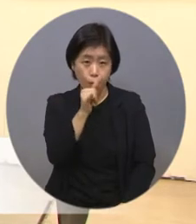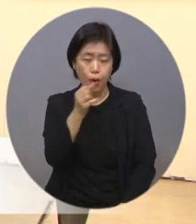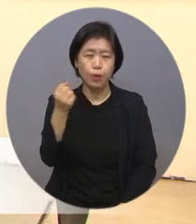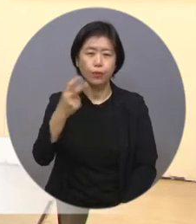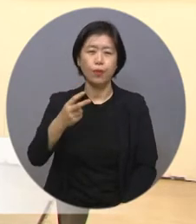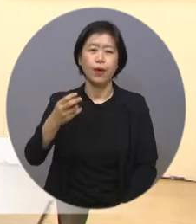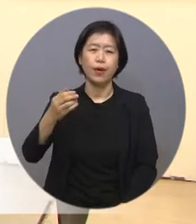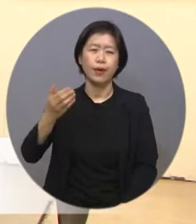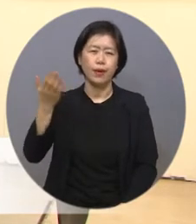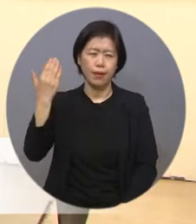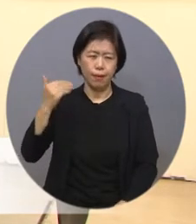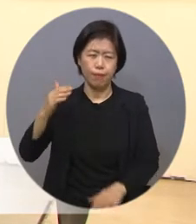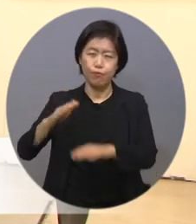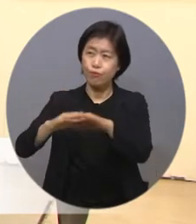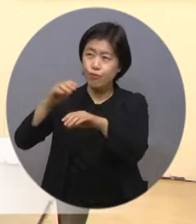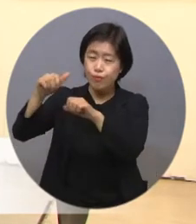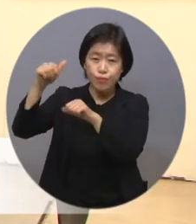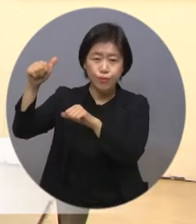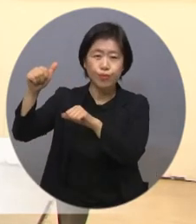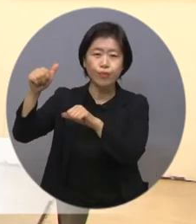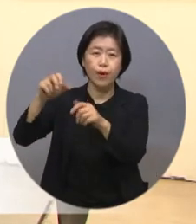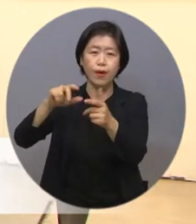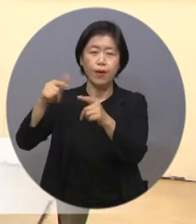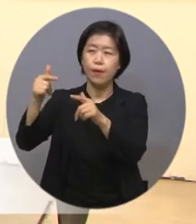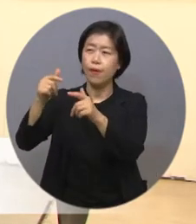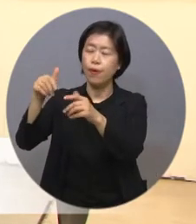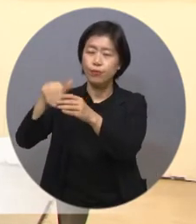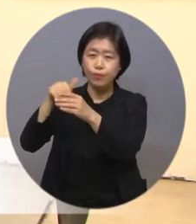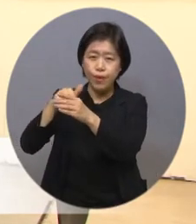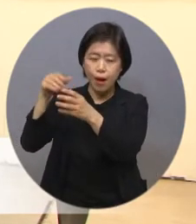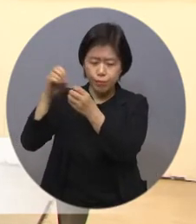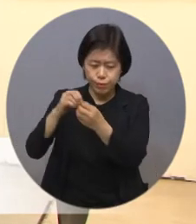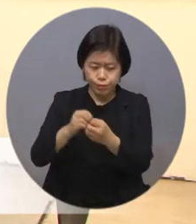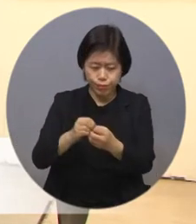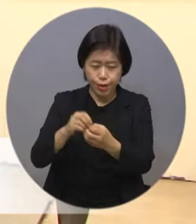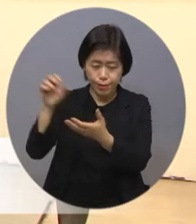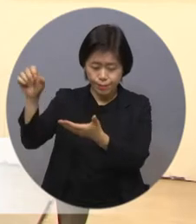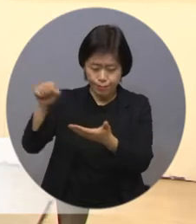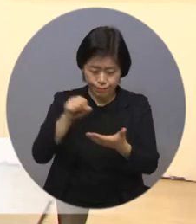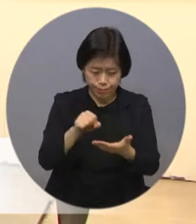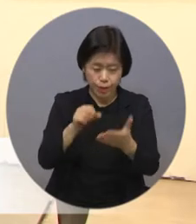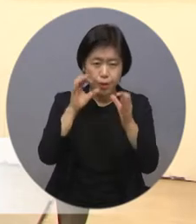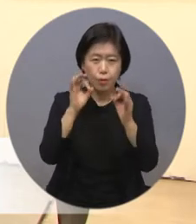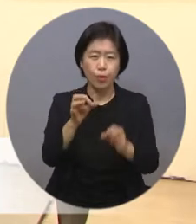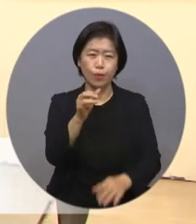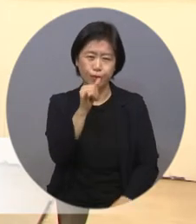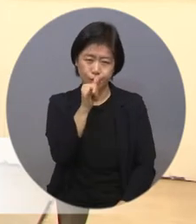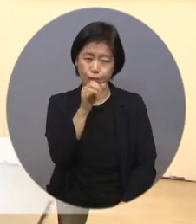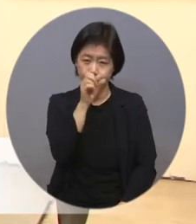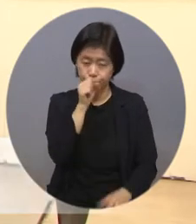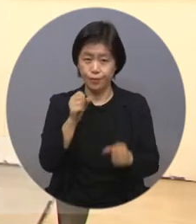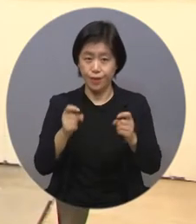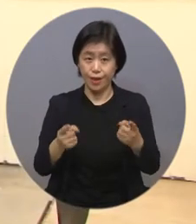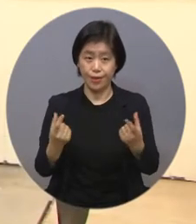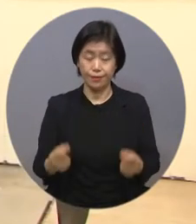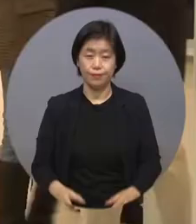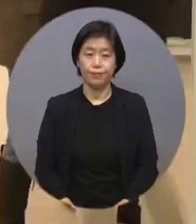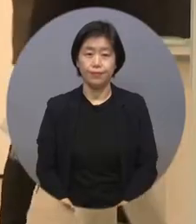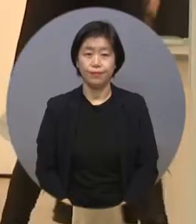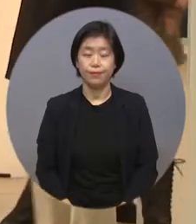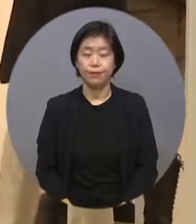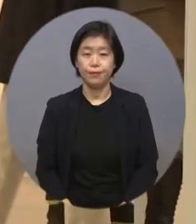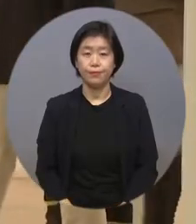문화 예술품도 함께 감상하시면 정말 좋은 계기가 될 것 같습니다.